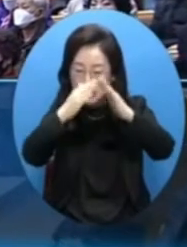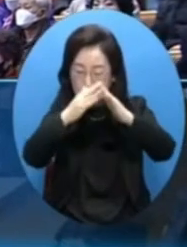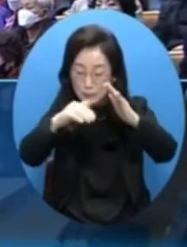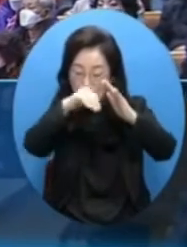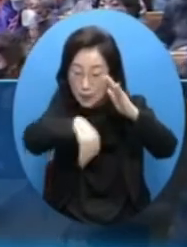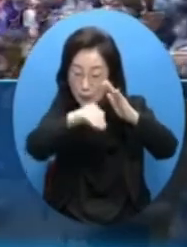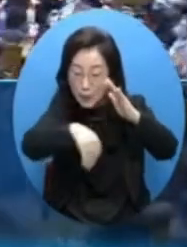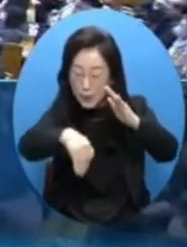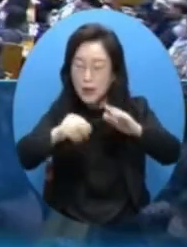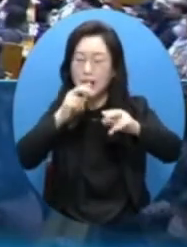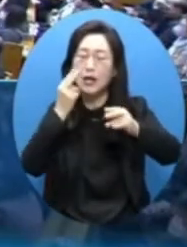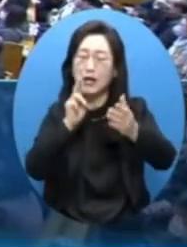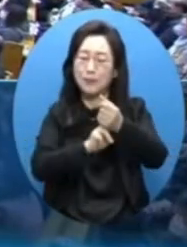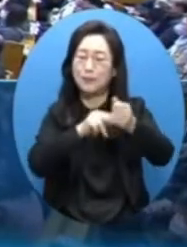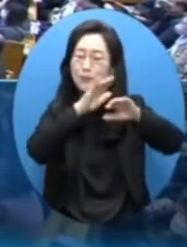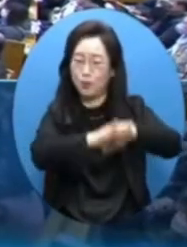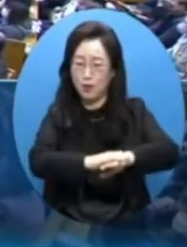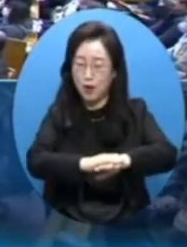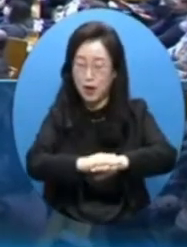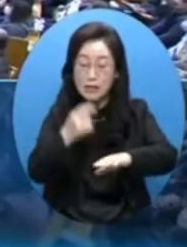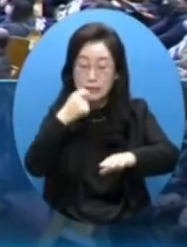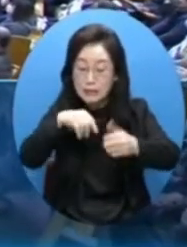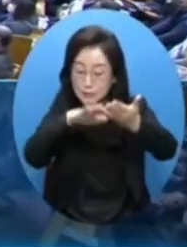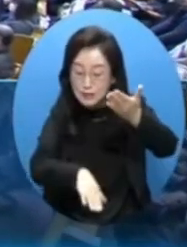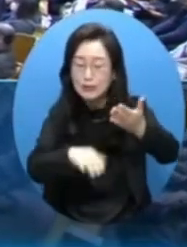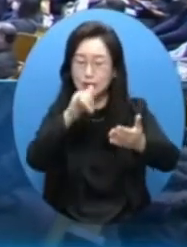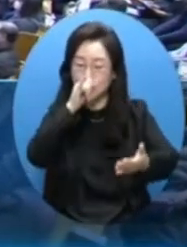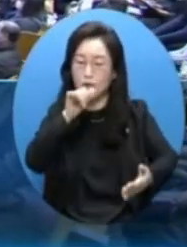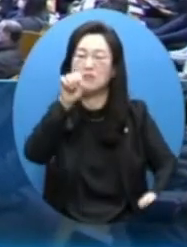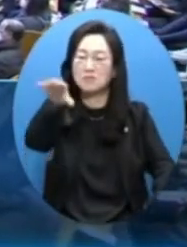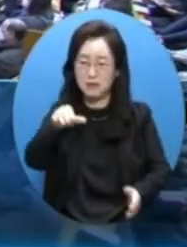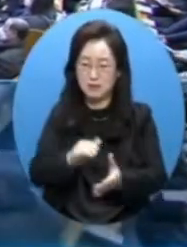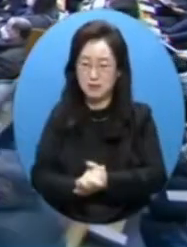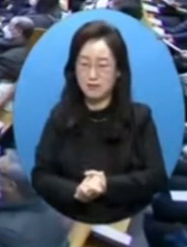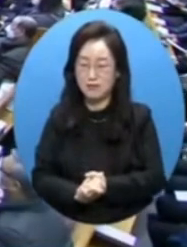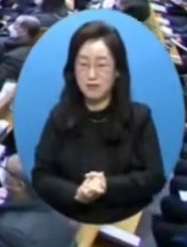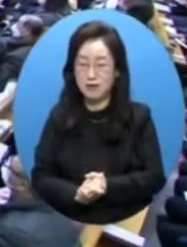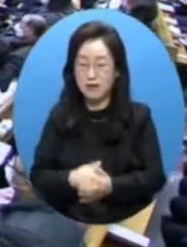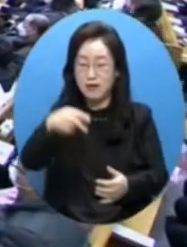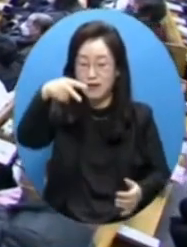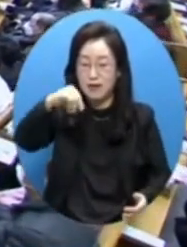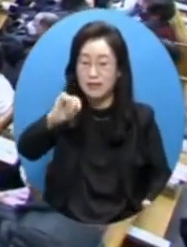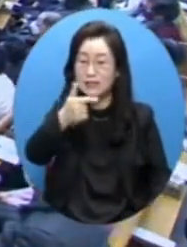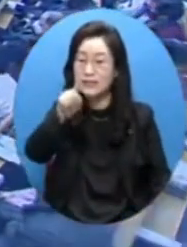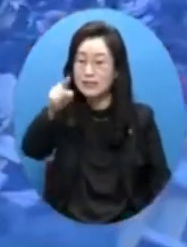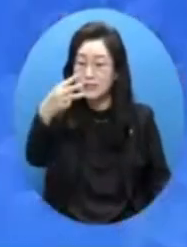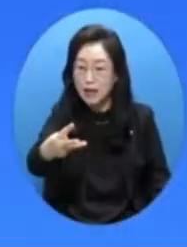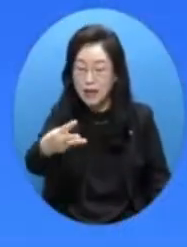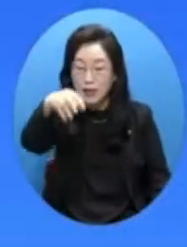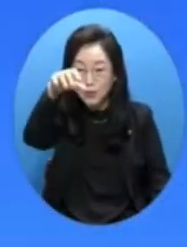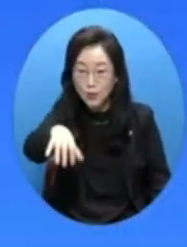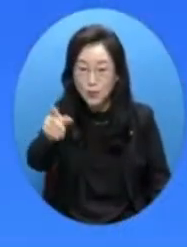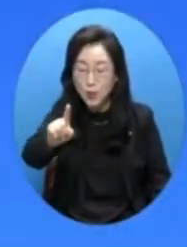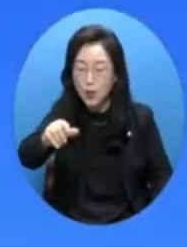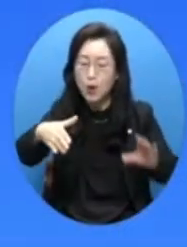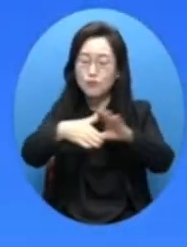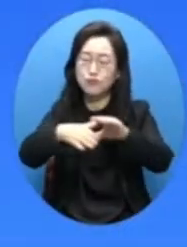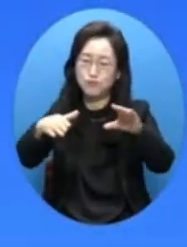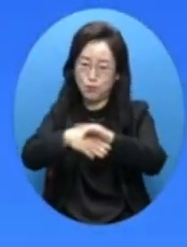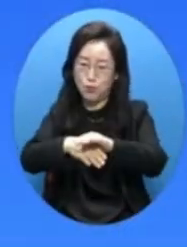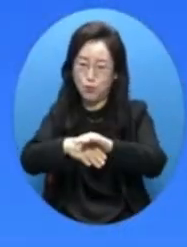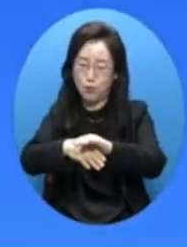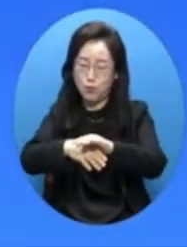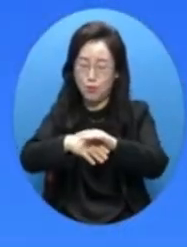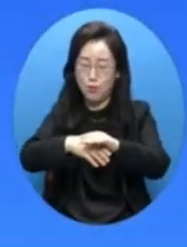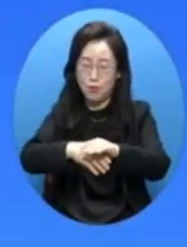땅속에 감추었는데 은은 그 밑에 있나이다 하더라 신화는 바벨로니아에서